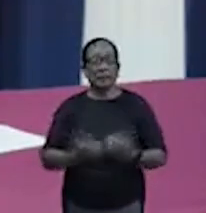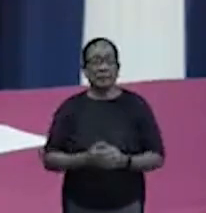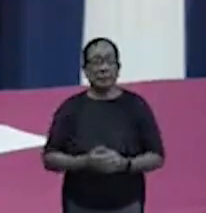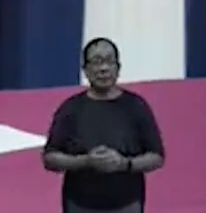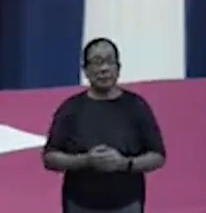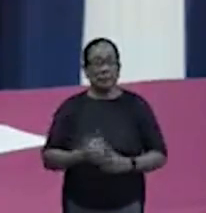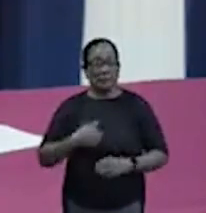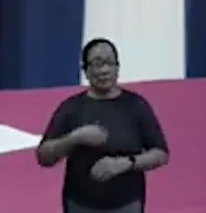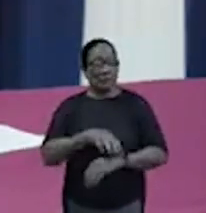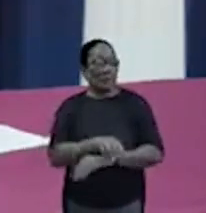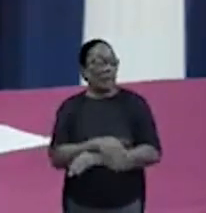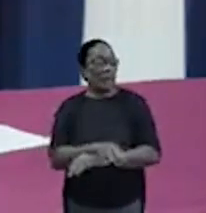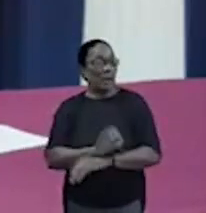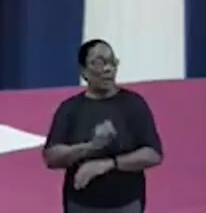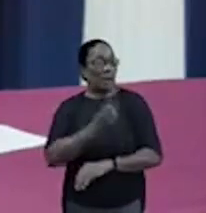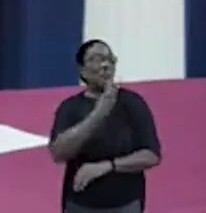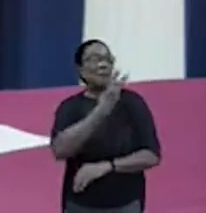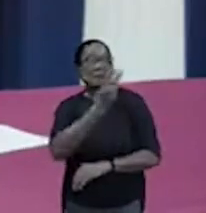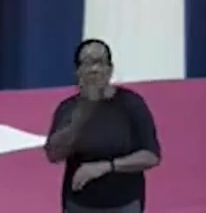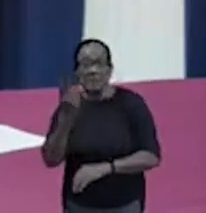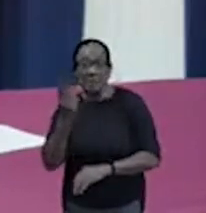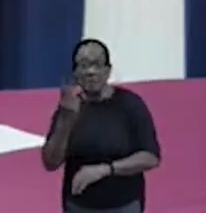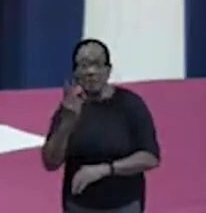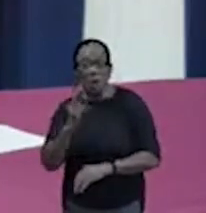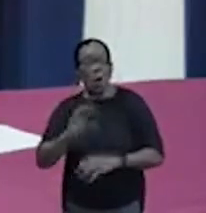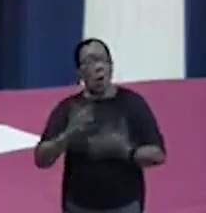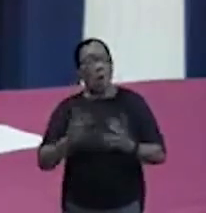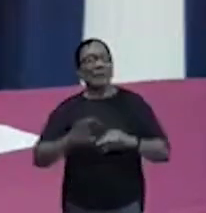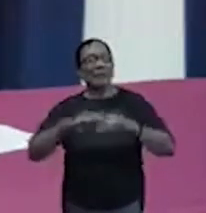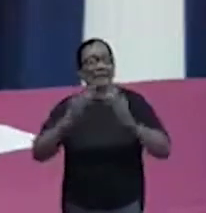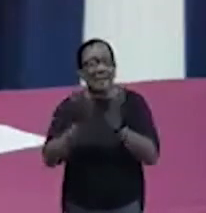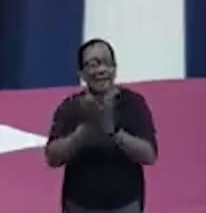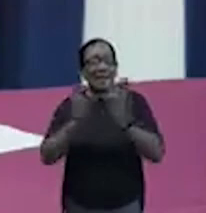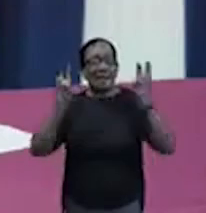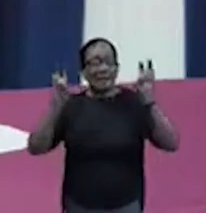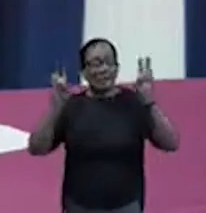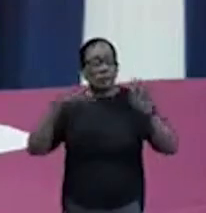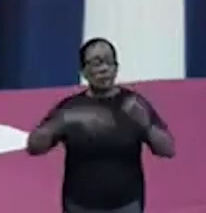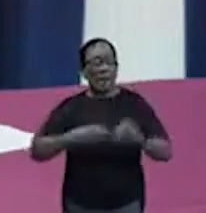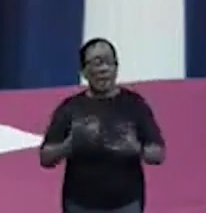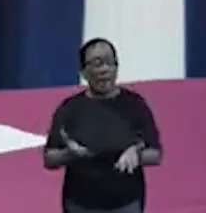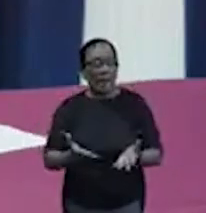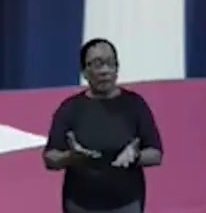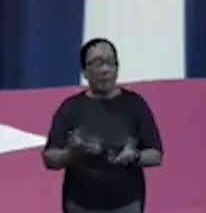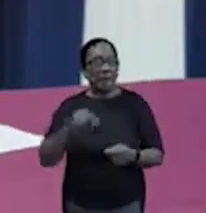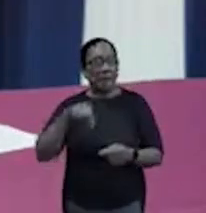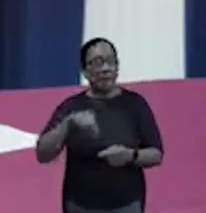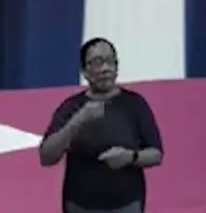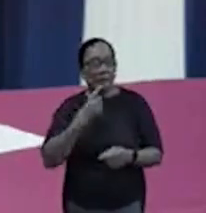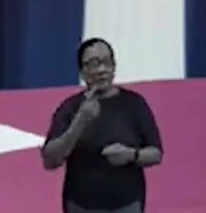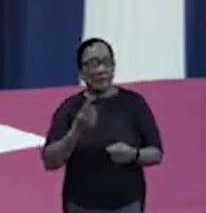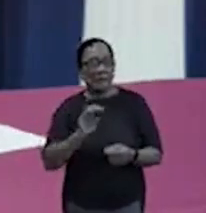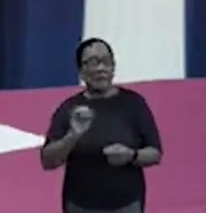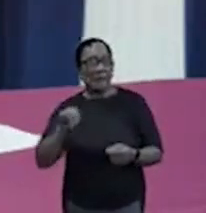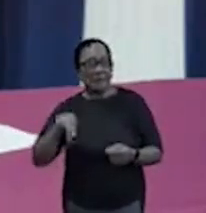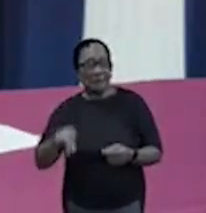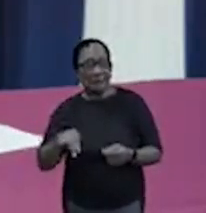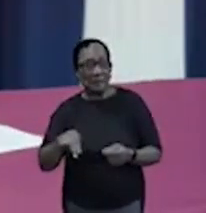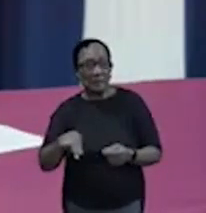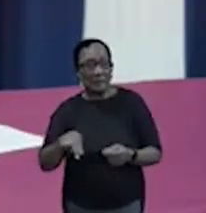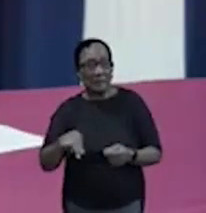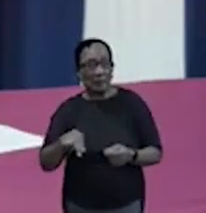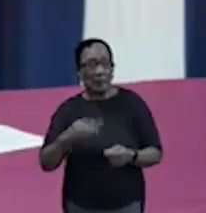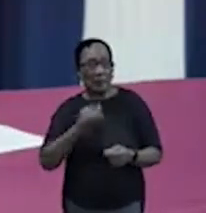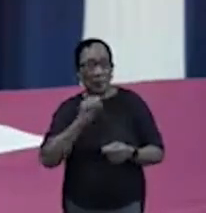En ik ben blij om te zien dat ondanks alle issues die we gehad hebben, en dit is een rating die we